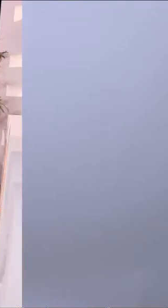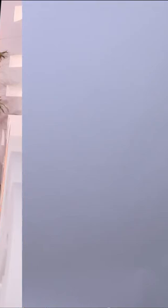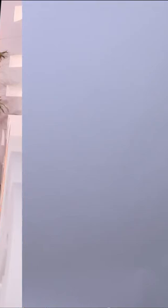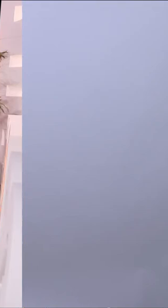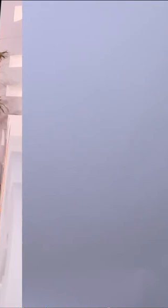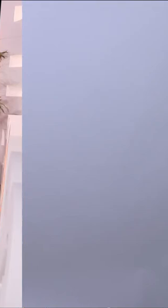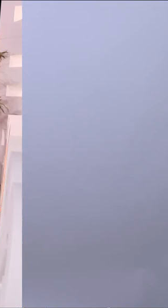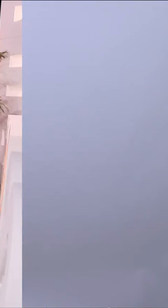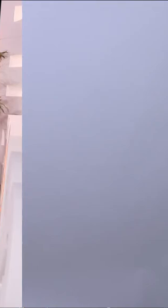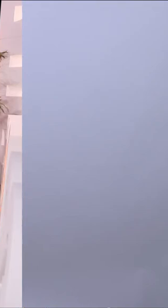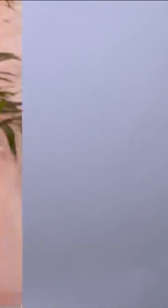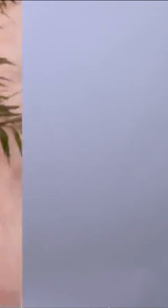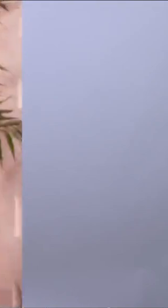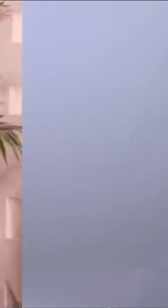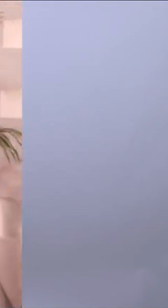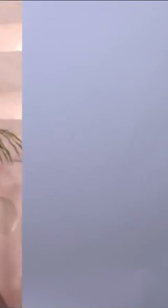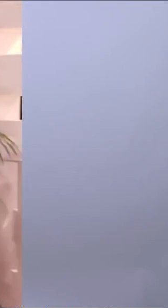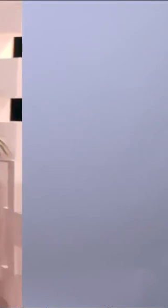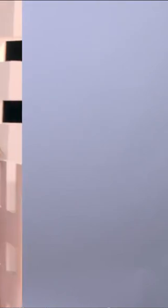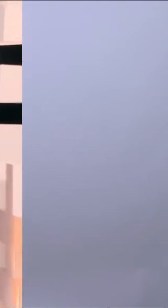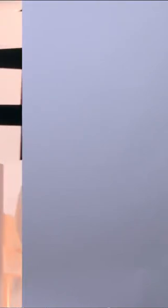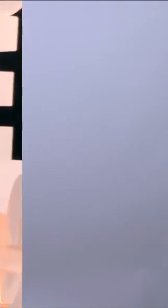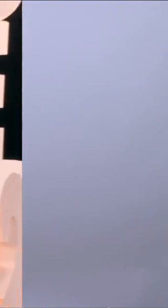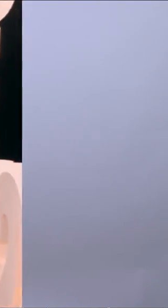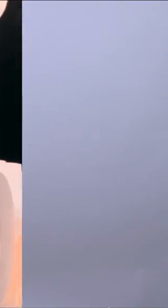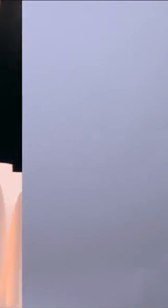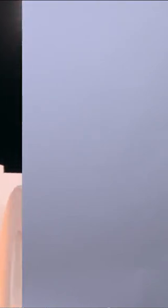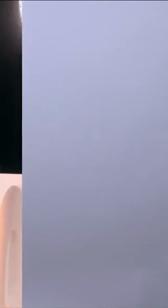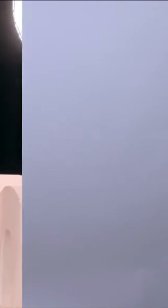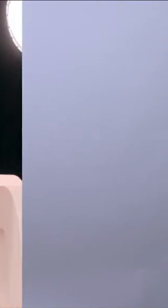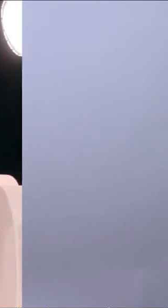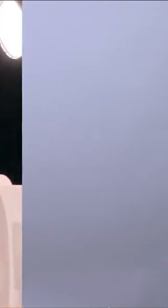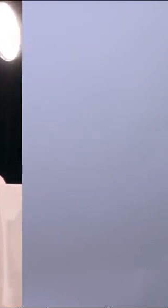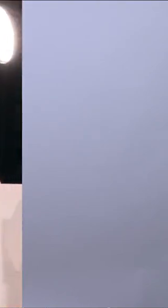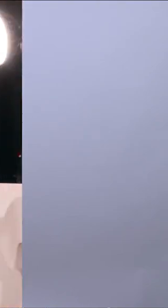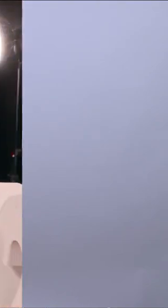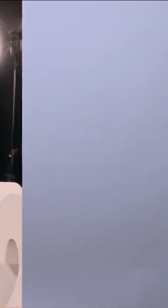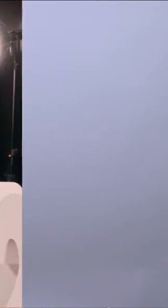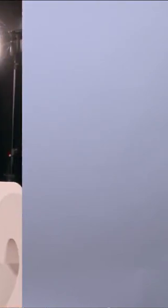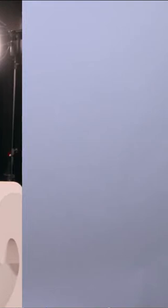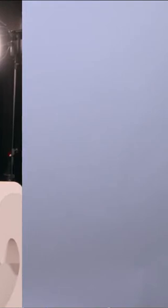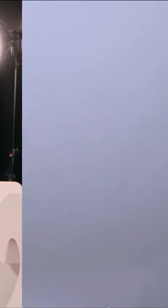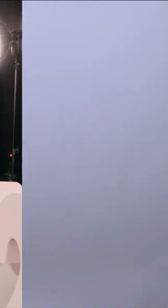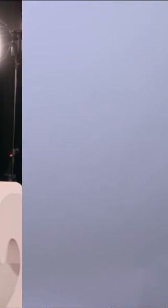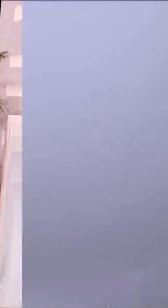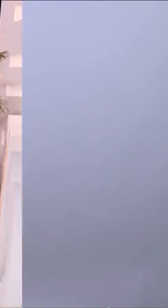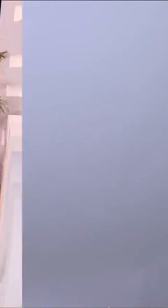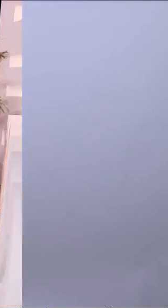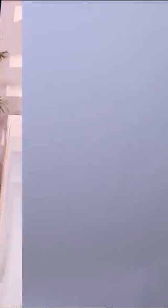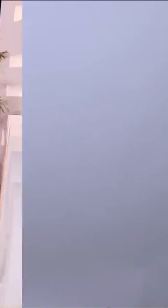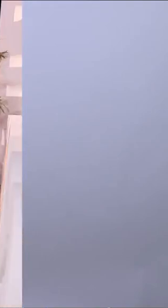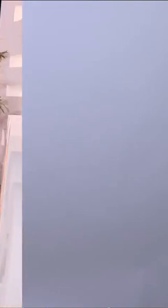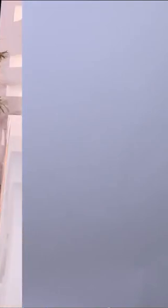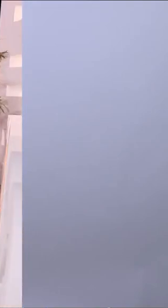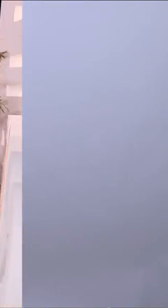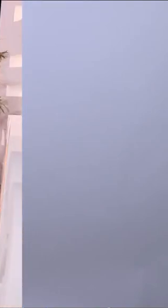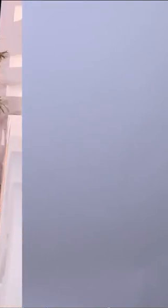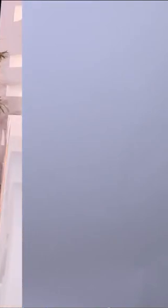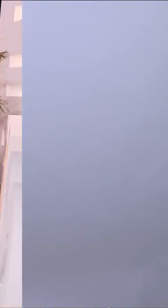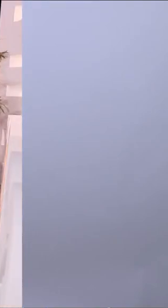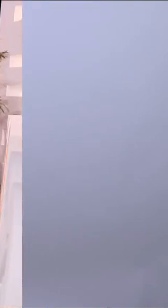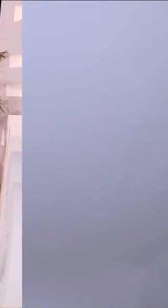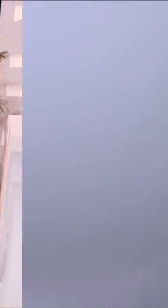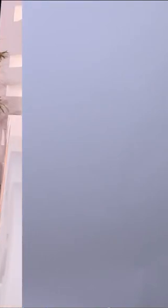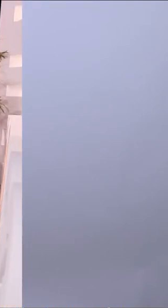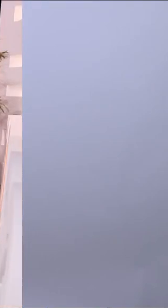Blackpink 지금 내가 걸어가는 거리인 Blackpink 4-way 사거리 동선아 복사방으로 running 이는 버킷을 싹 다 버리 널 당기는 것도 멀리